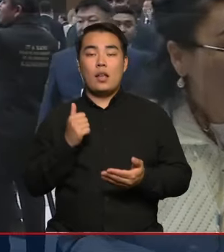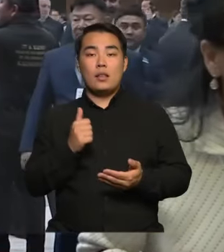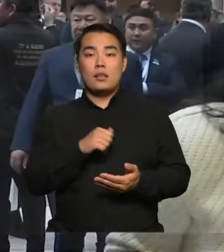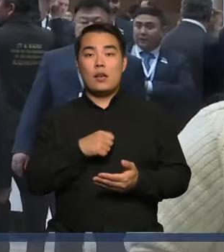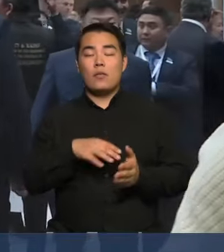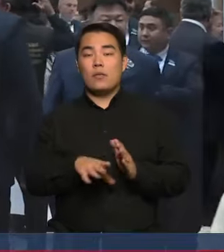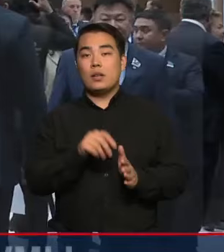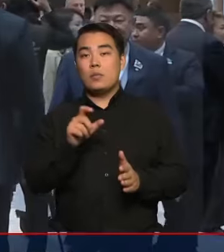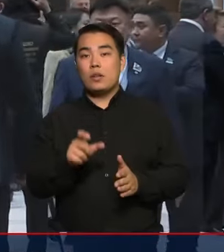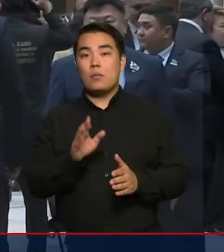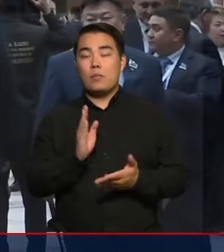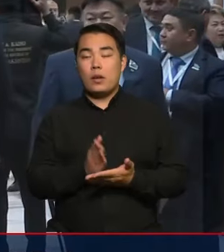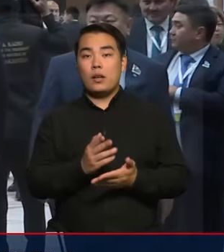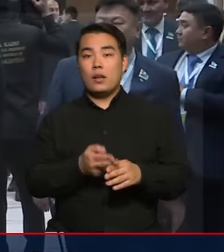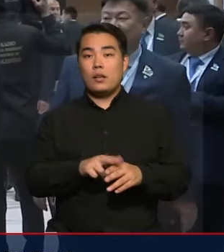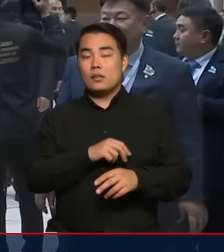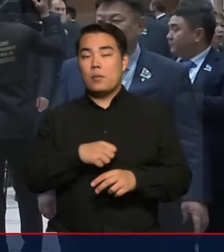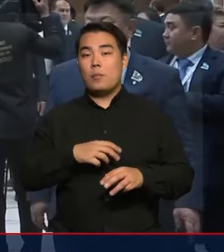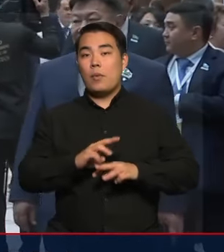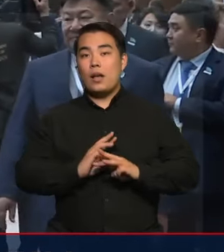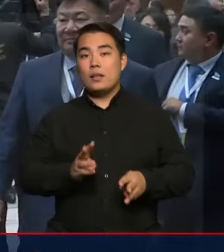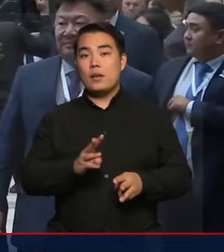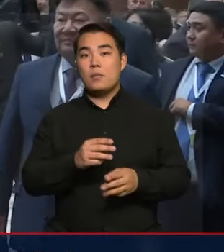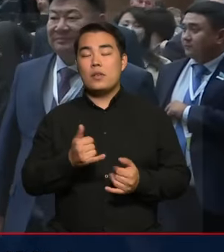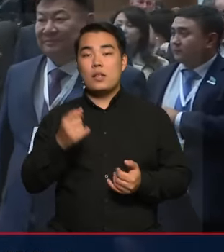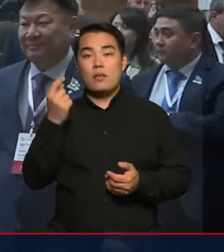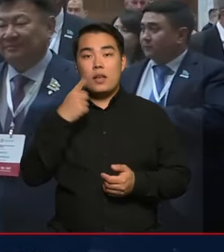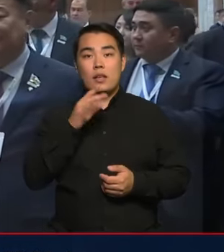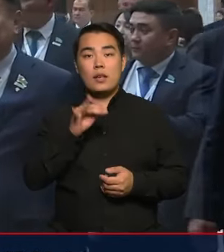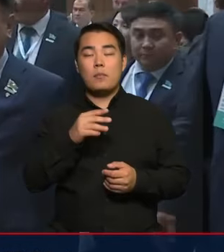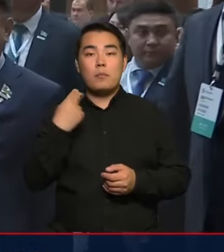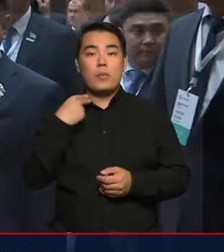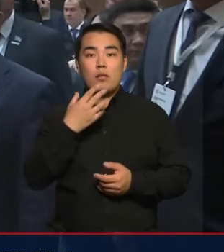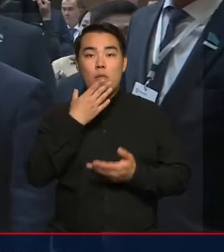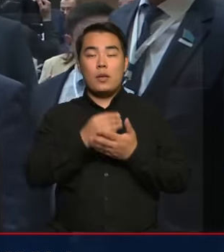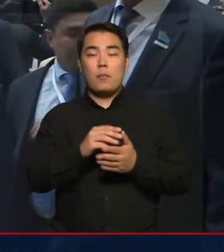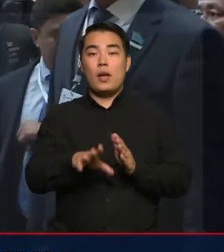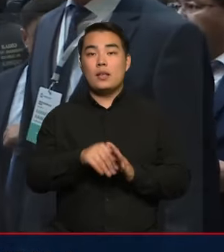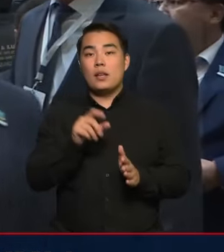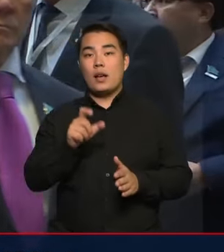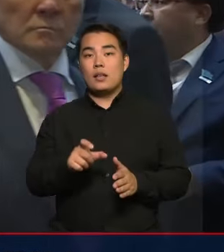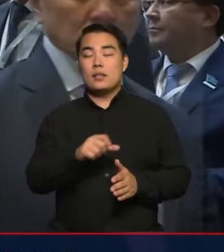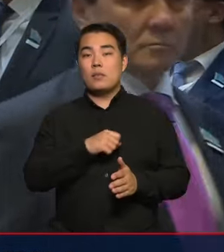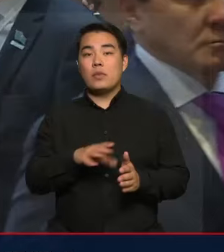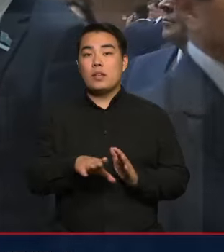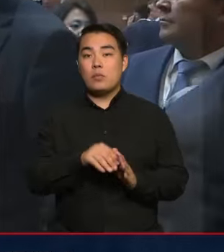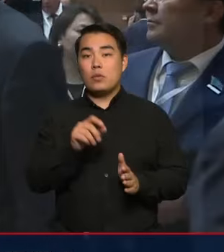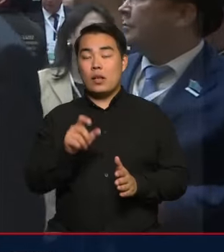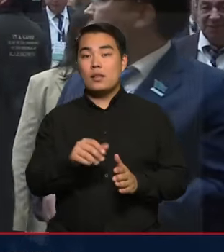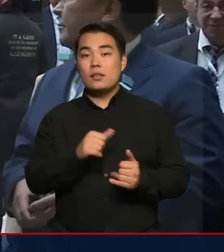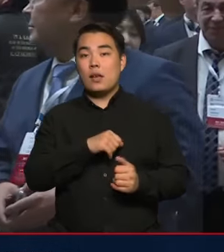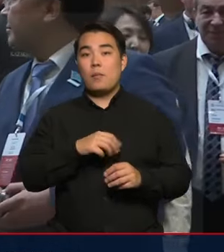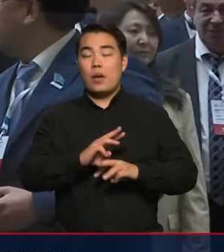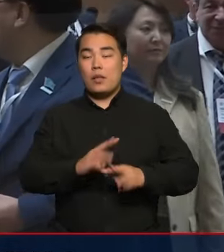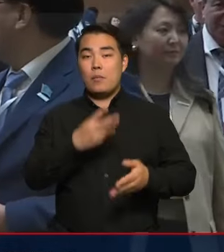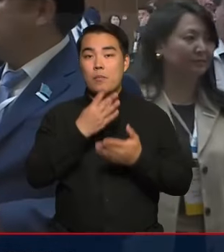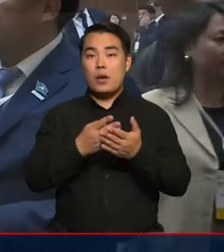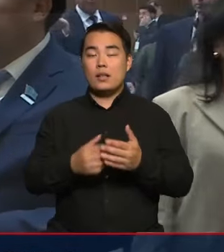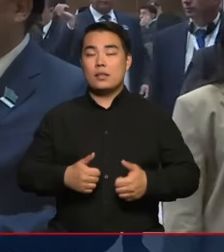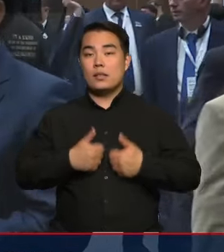тұр. Сайлаушылардың проблемалары мәслихатқа мәлім, сосын президент мәслихат депутаттарына ұлттық жобаларға да білек түре ат салысуды